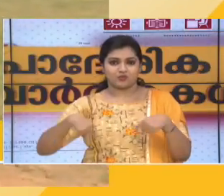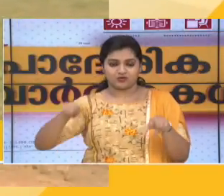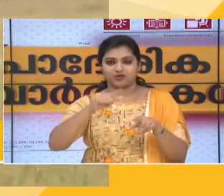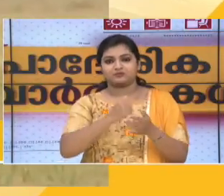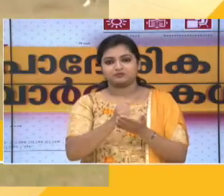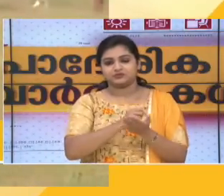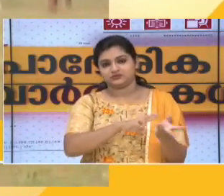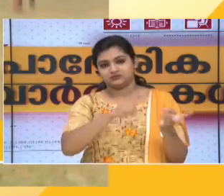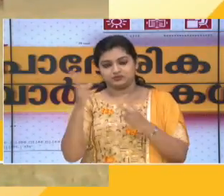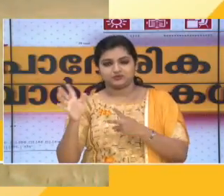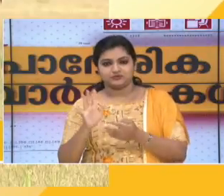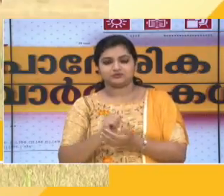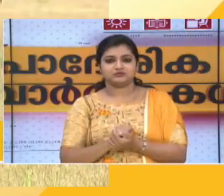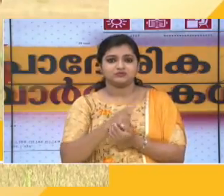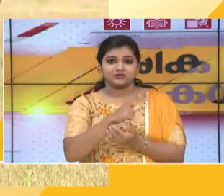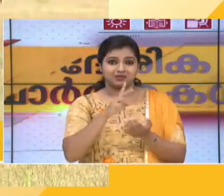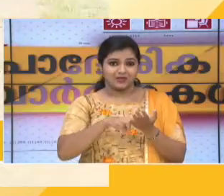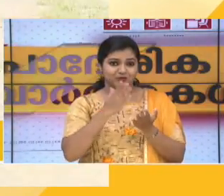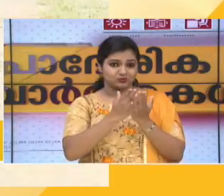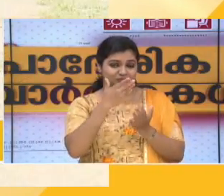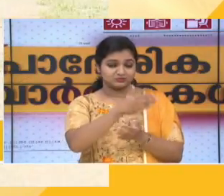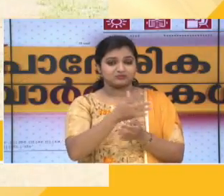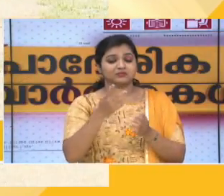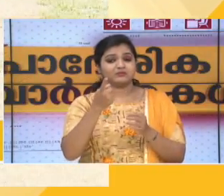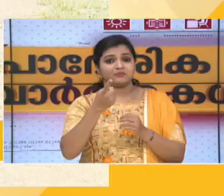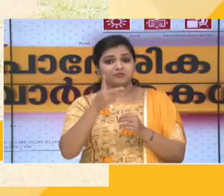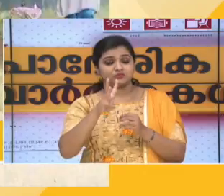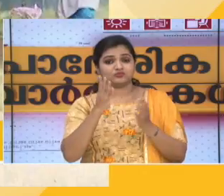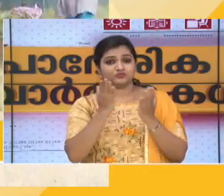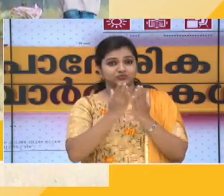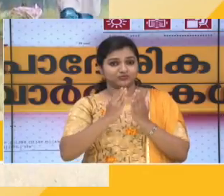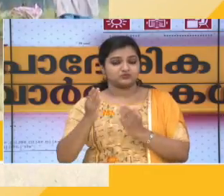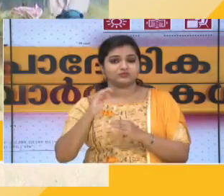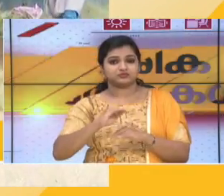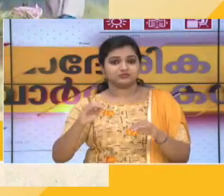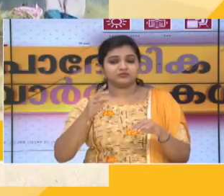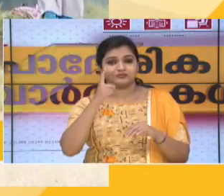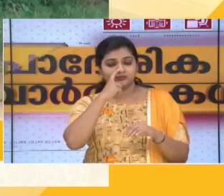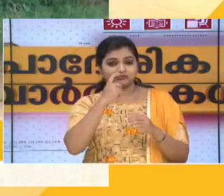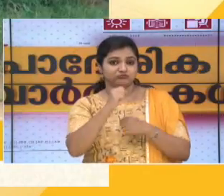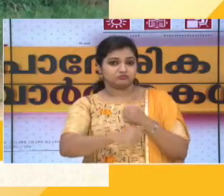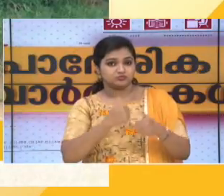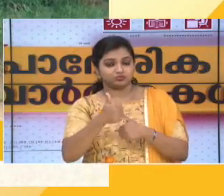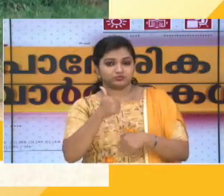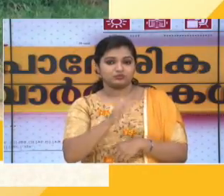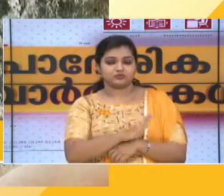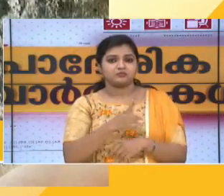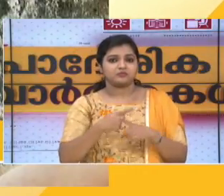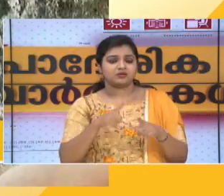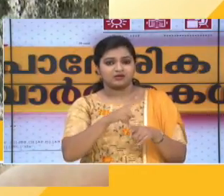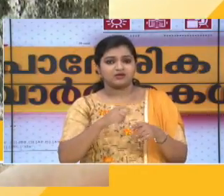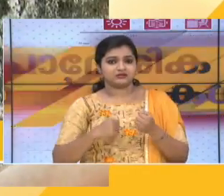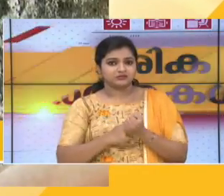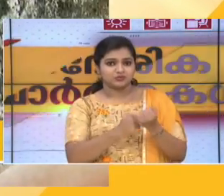കീഴിൽ പ്രതിഭാധനരായ 13 പെൺകുട്ടികളാണുള്ളത്. സാമ്പത്തികമായി പിന്നോക്കം നിൽക്കുന്ന കുട്ടികളെ വളർത്തിയെടുക്കേണ്ട ബാധ്യതയുള്ളവർ പക്ഷേ കണ്ണടച്ചമട്ടാണ്.